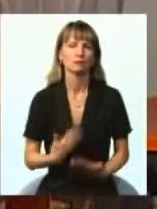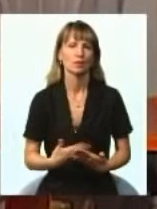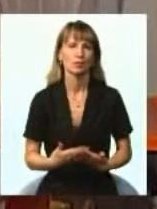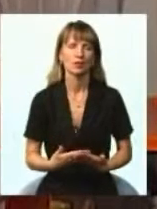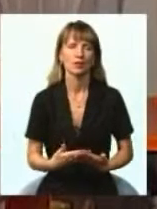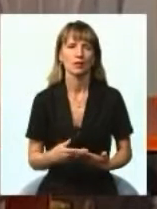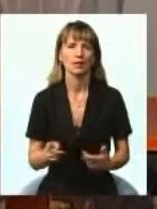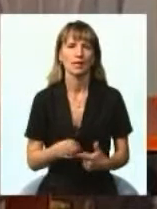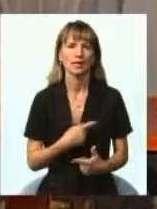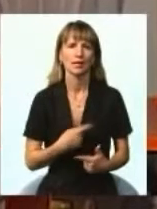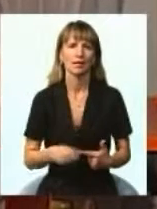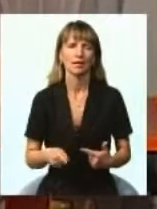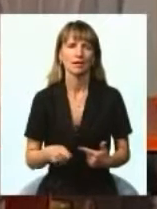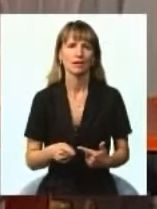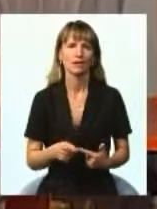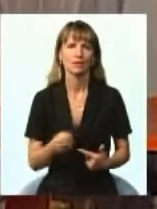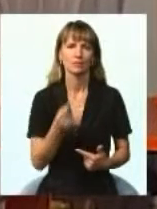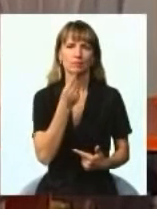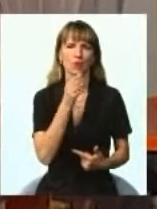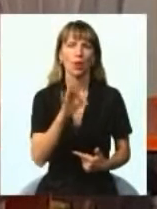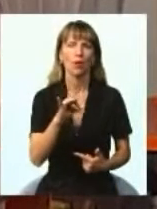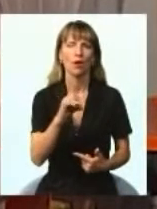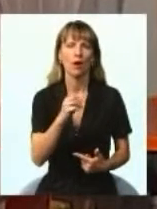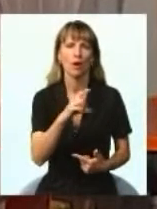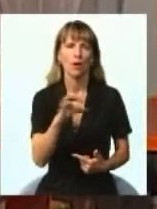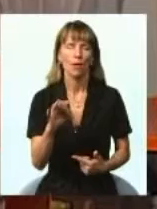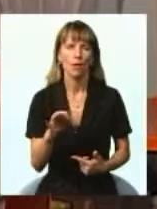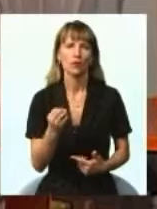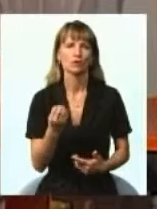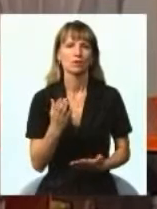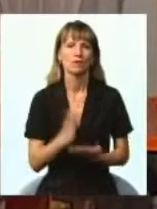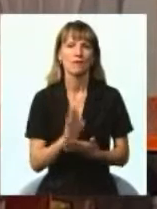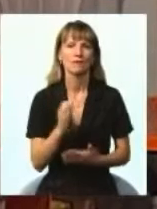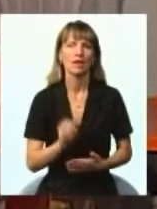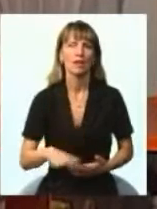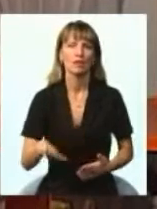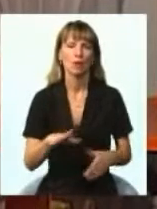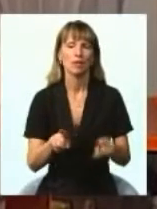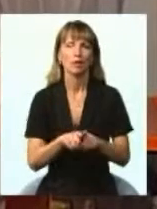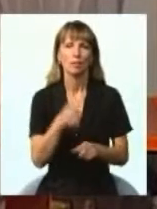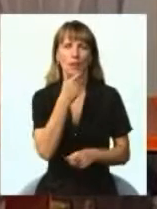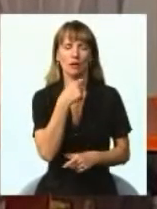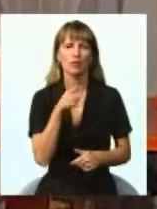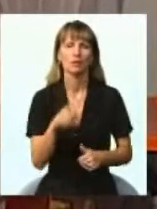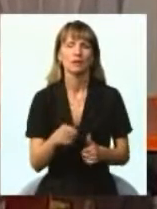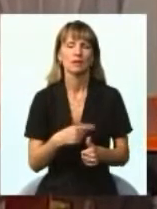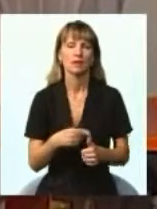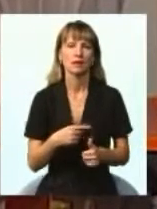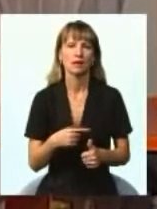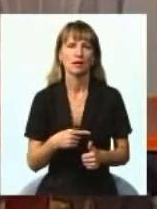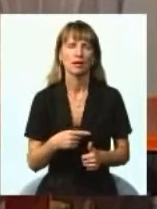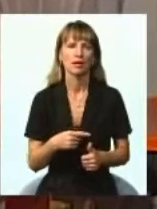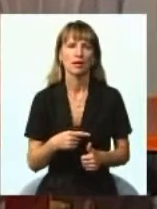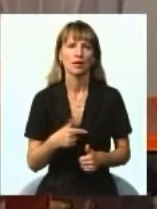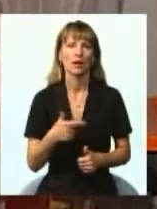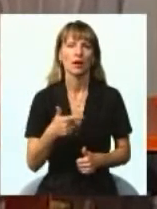наприклад, ще зі смаком оро. І ще є в Європі таке морозиво, воно називається